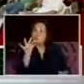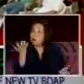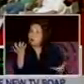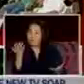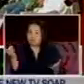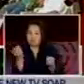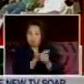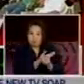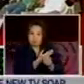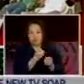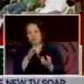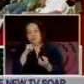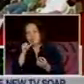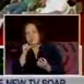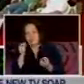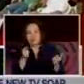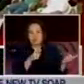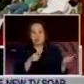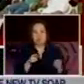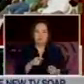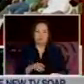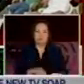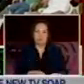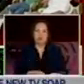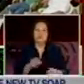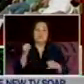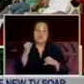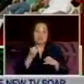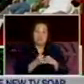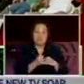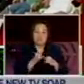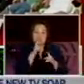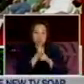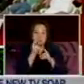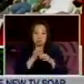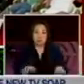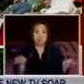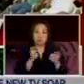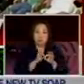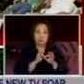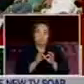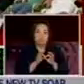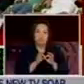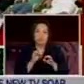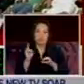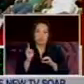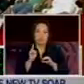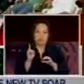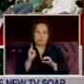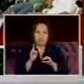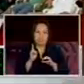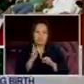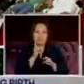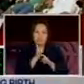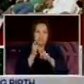Wala. At huli sa lahat at pinakamahalaga, anong magiging, hindi lang